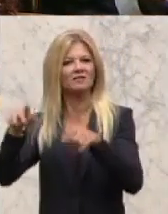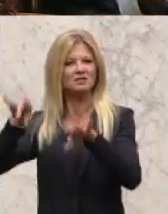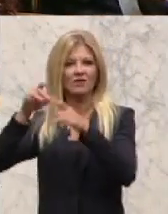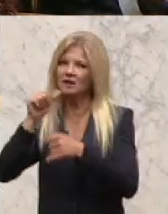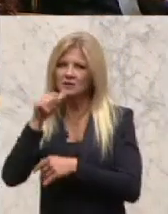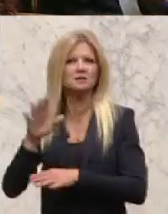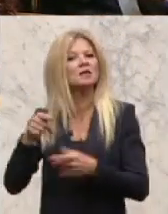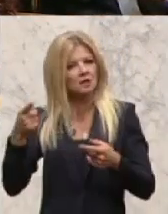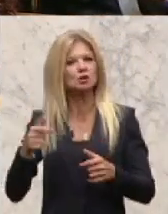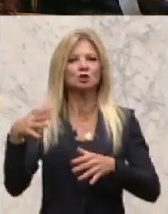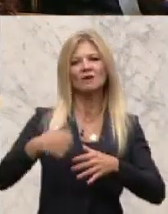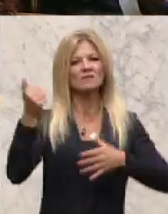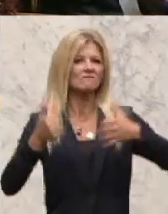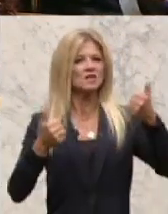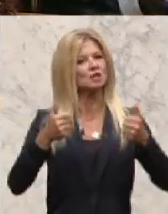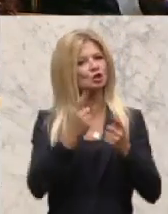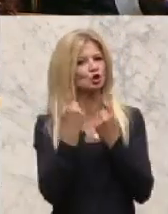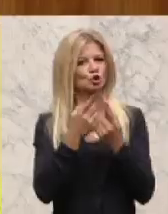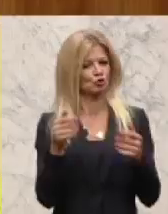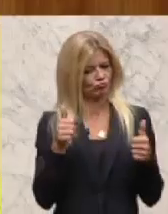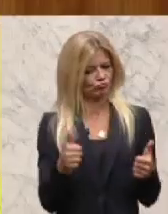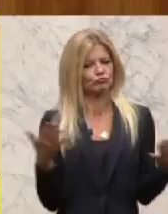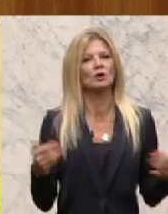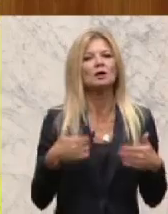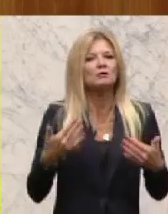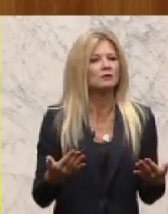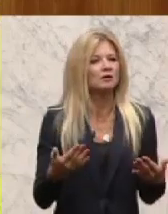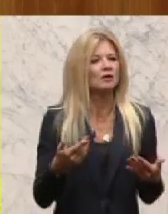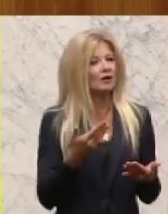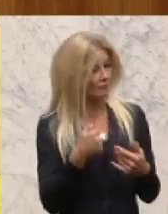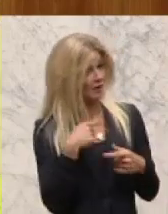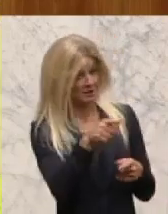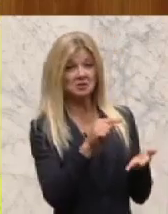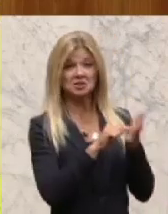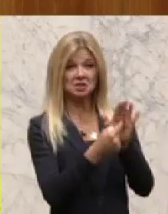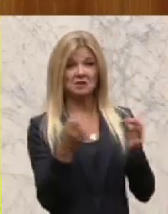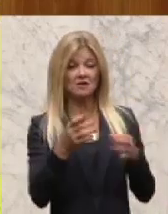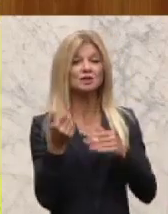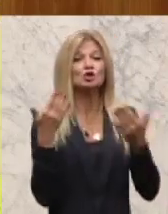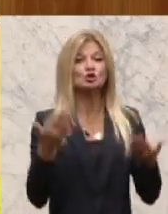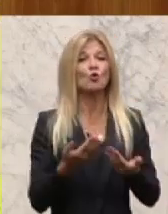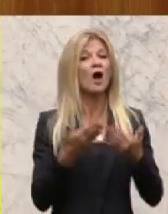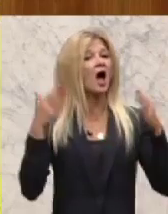Prinzip auch bezeichnend dafür, dass diese Asyldebatte von Ihnen ja nur in Wirklichkeit, jetzt würde ich fast ein